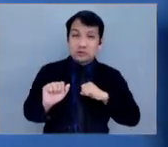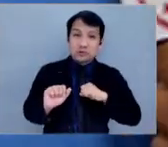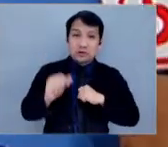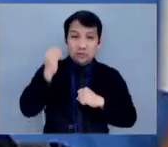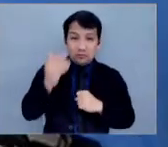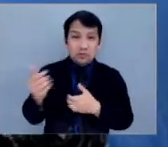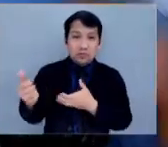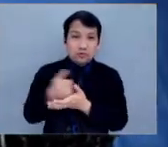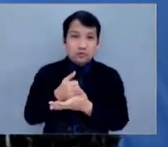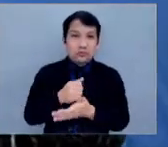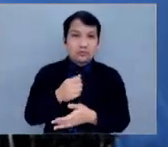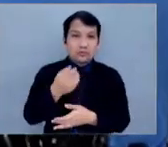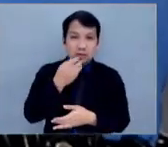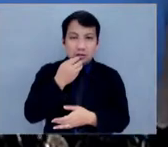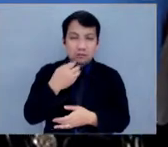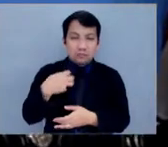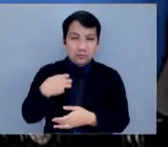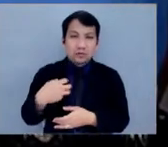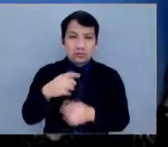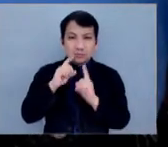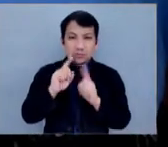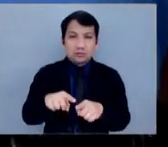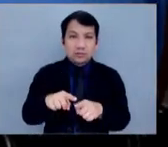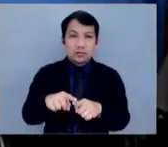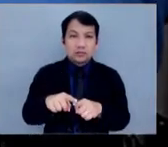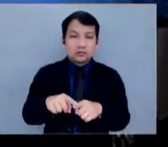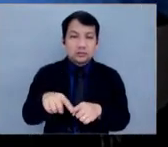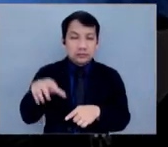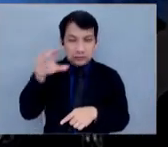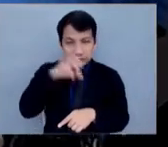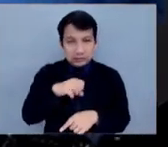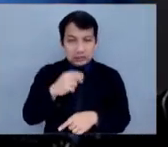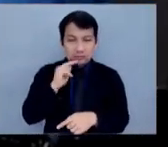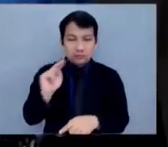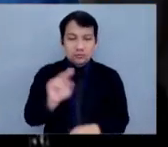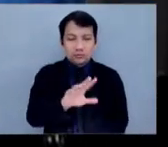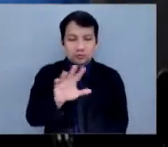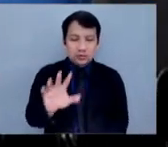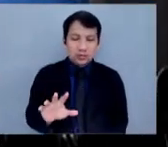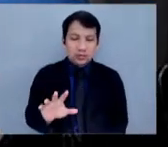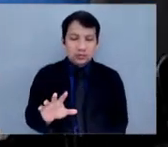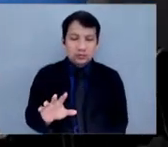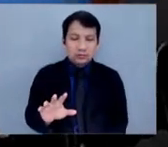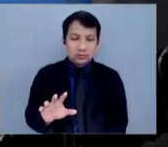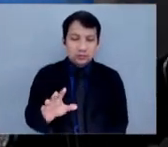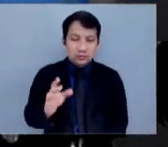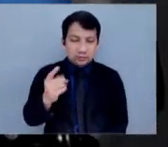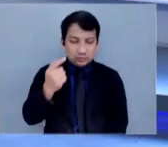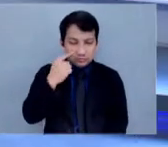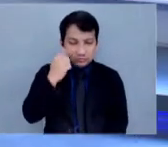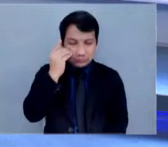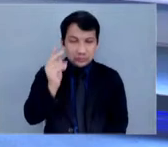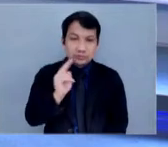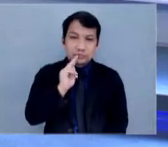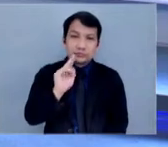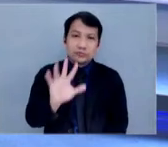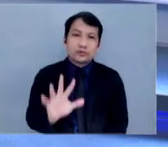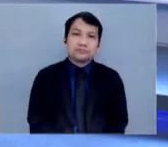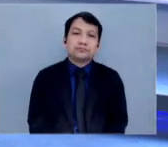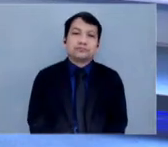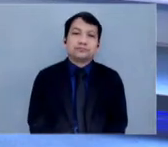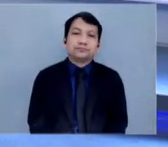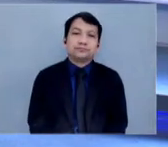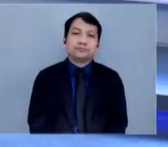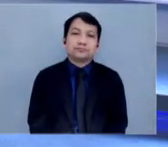police report para di na siya mapaghinalaan. Nagbabalita mula sa frontline, Gary De Leon, News 5. Hinarang